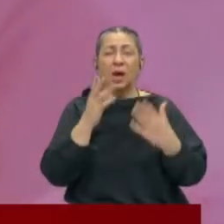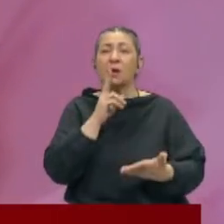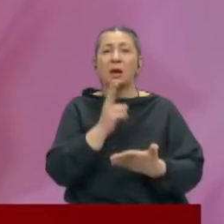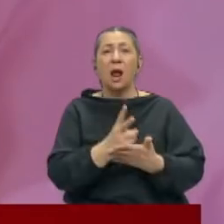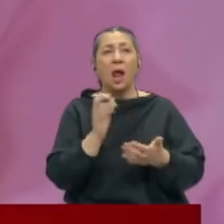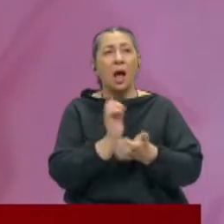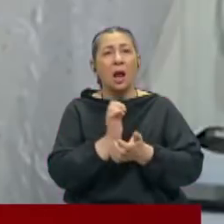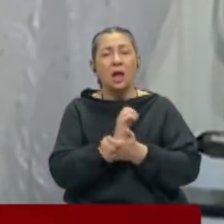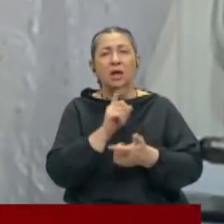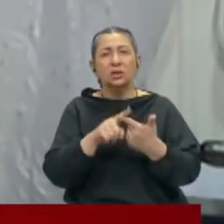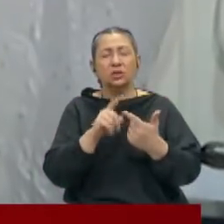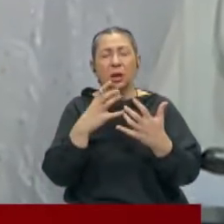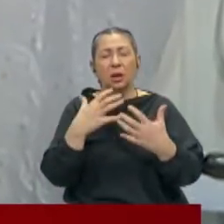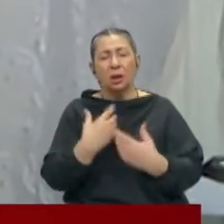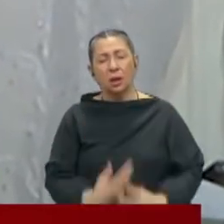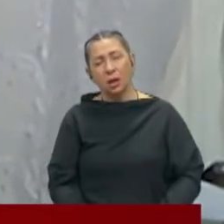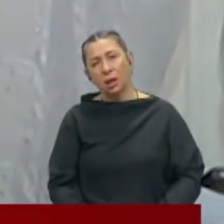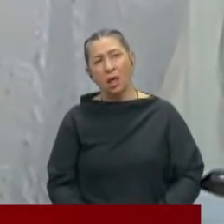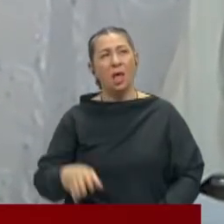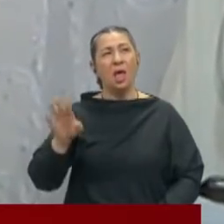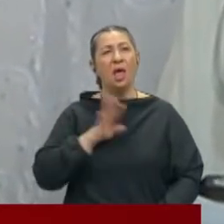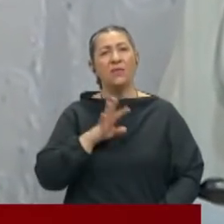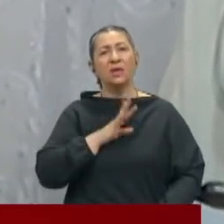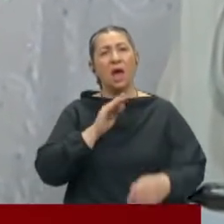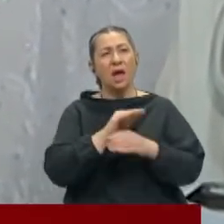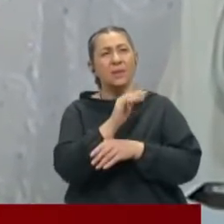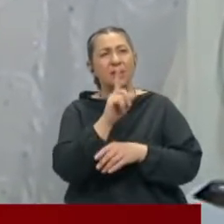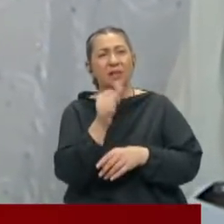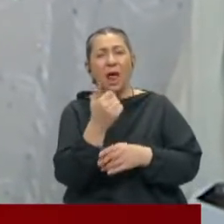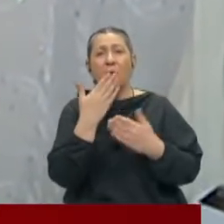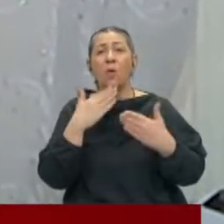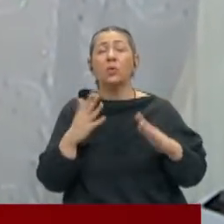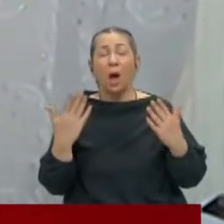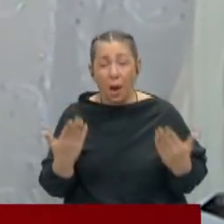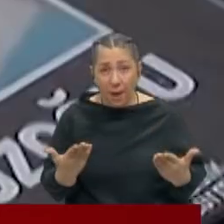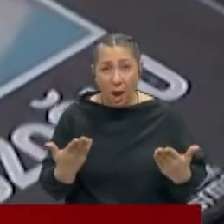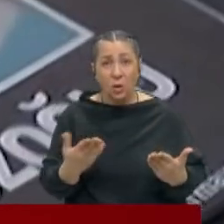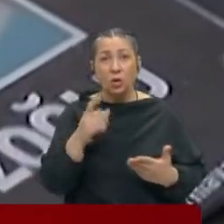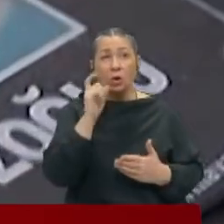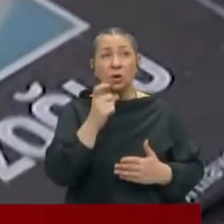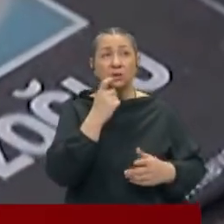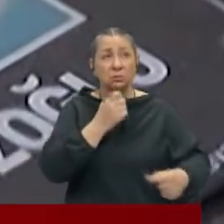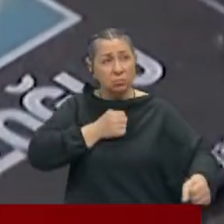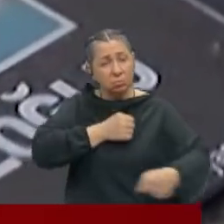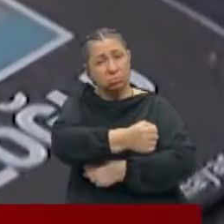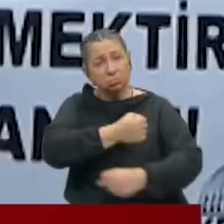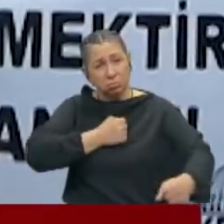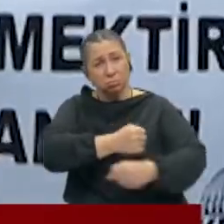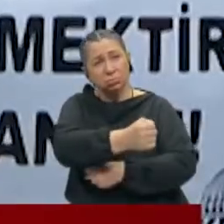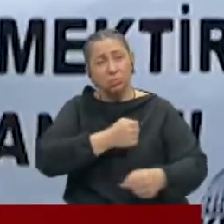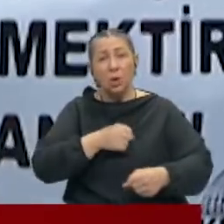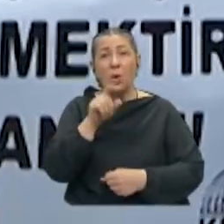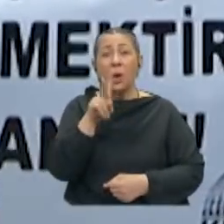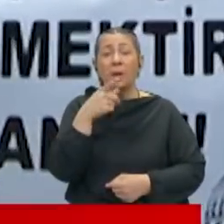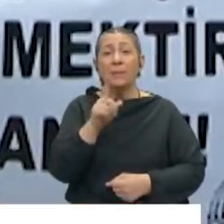Kararla aile ikinci kez yıkıldı. Evlatlarının hayatına zaten bir değer biçilemezdi ama 9 yıllık hukuk savaşı sonunda